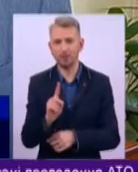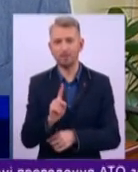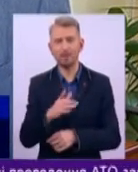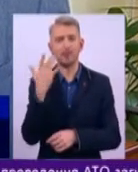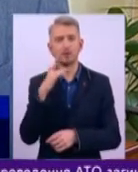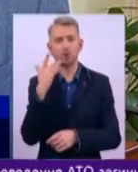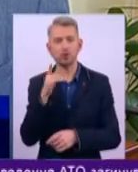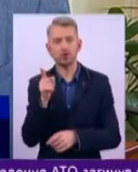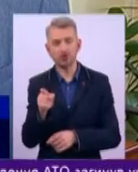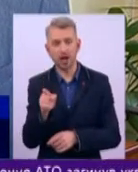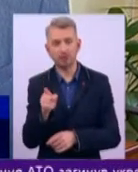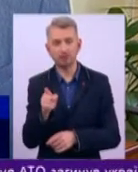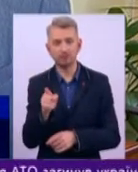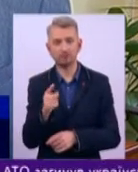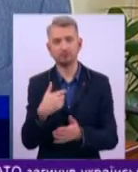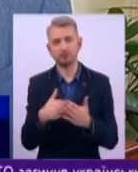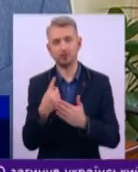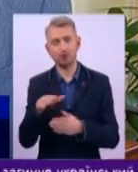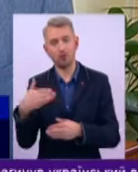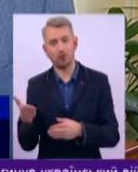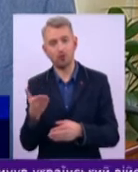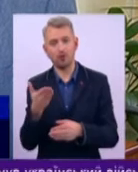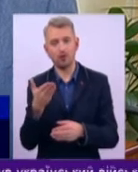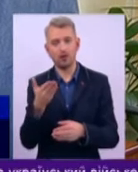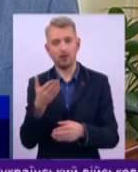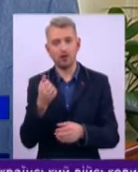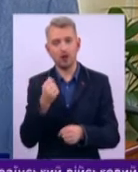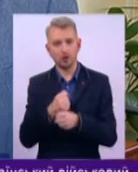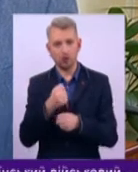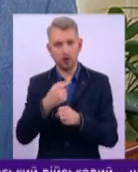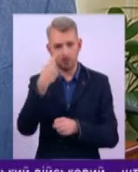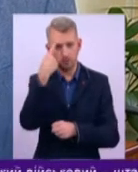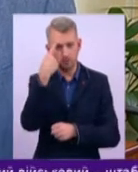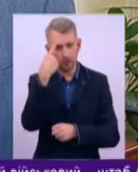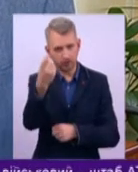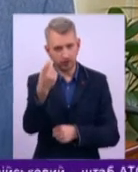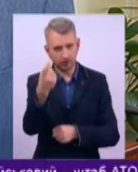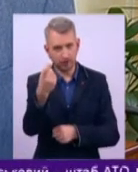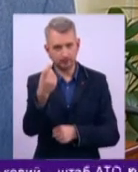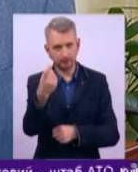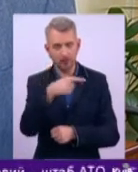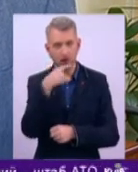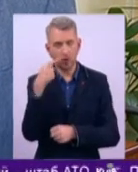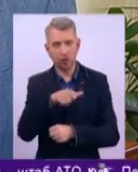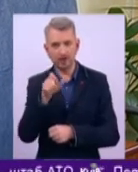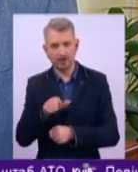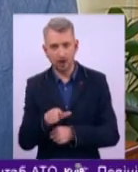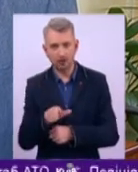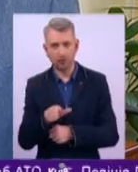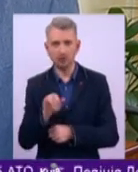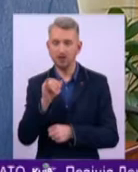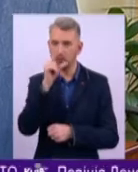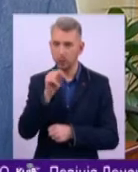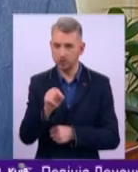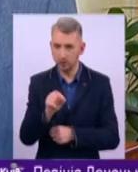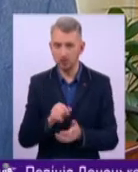Сполучені Штати, якби з одного боку, вони роблять попередження росіянам насамперед Путіну.